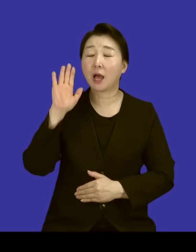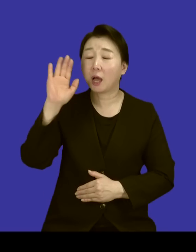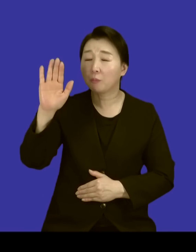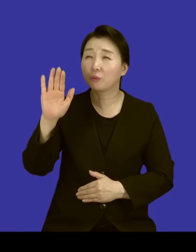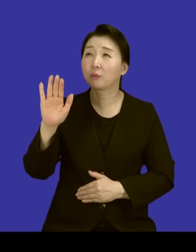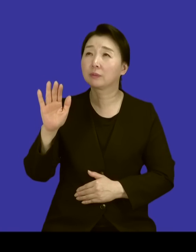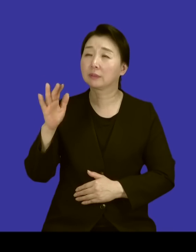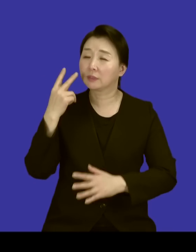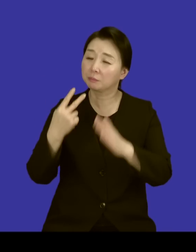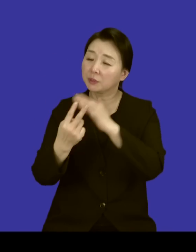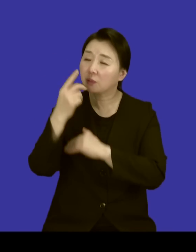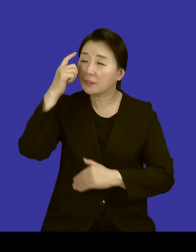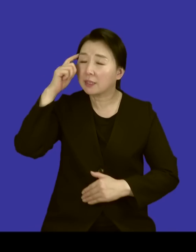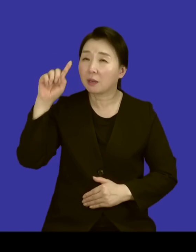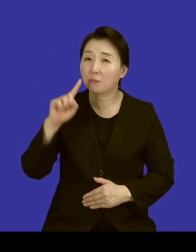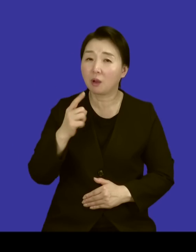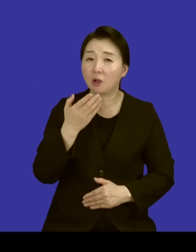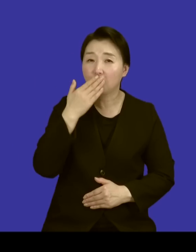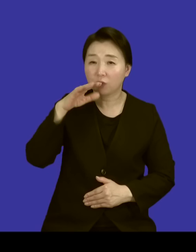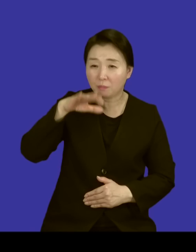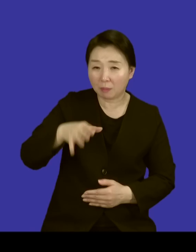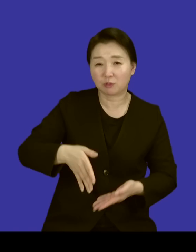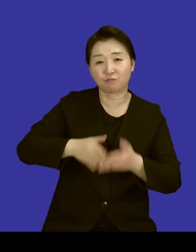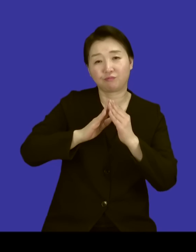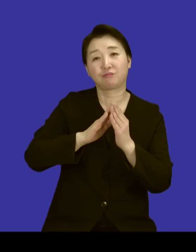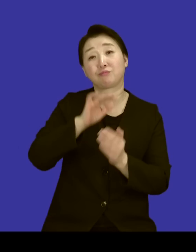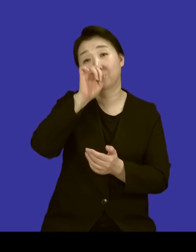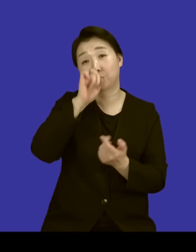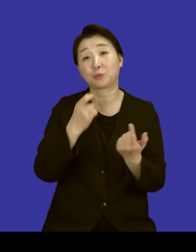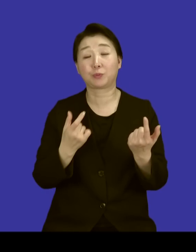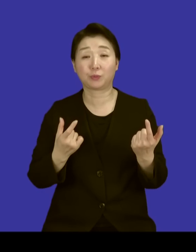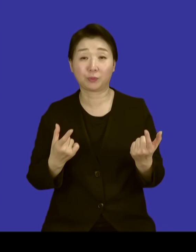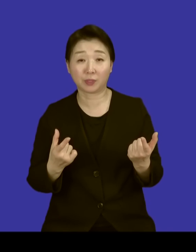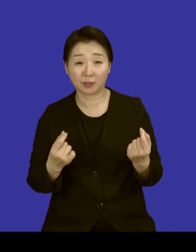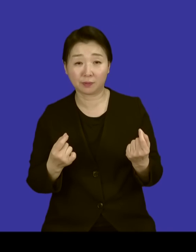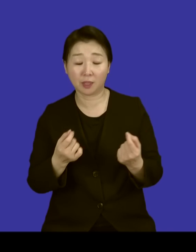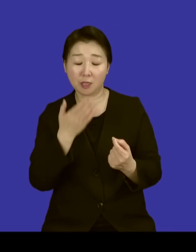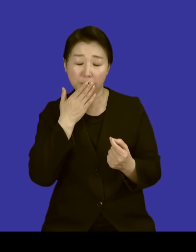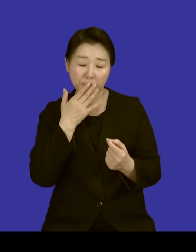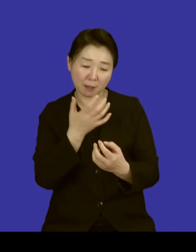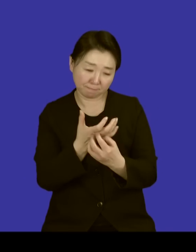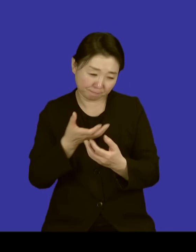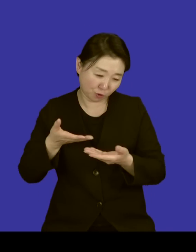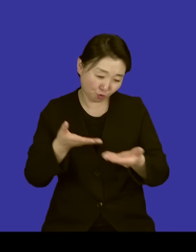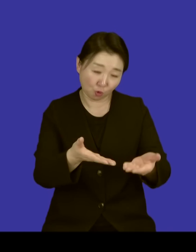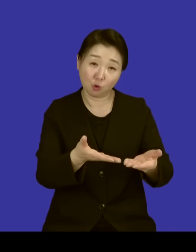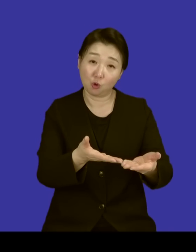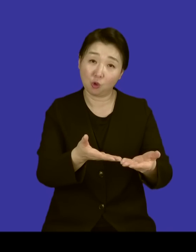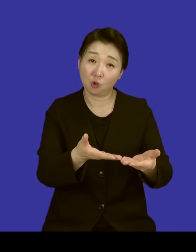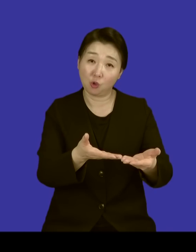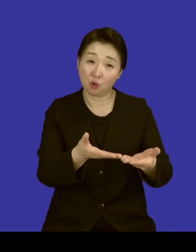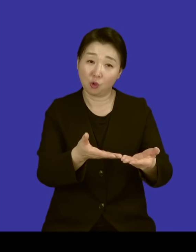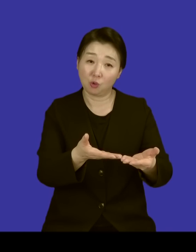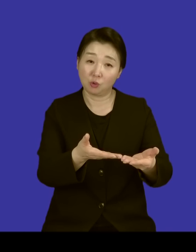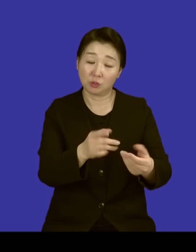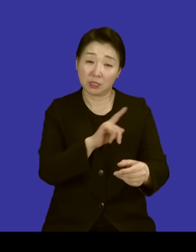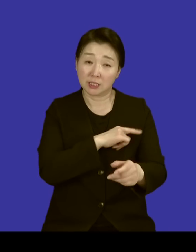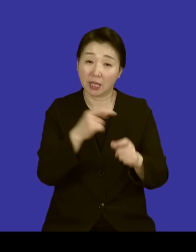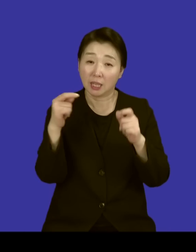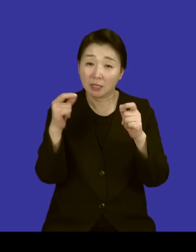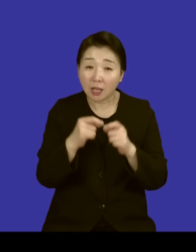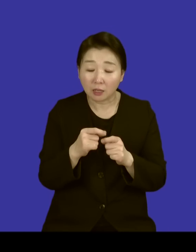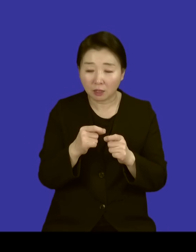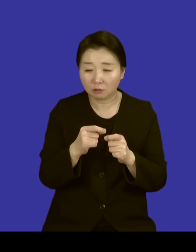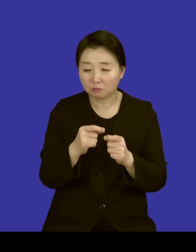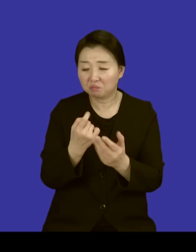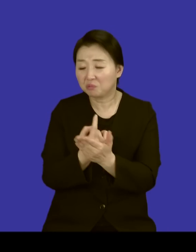계신다면 저는 저희 밥집 사역이 어떨까. 예. 네. 밥을 지어서 먹이고 또 가장 가까운 소외된